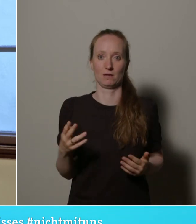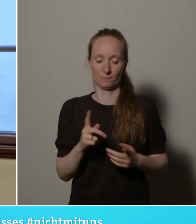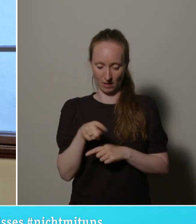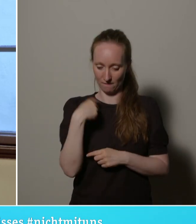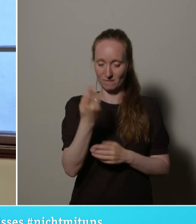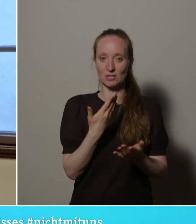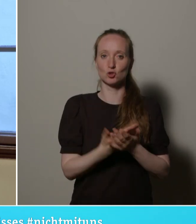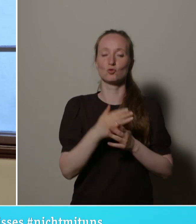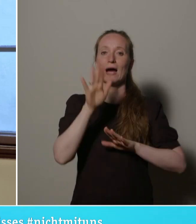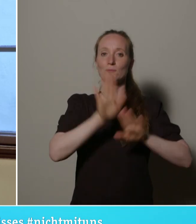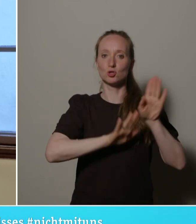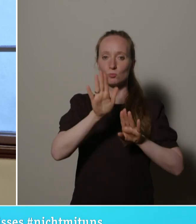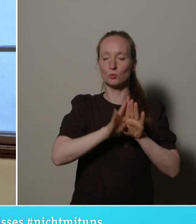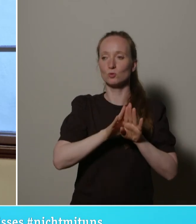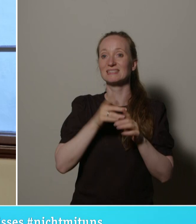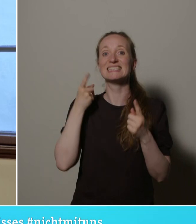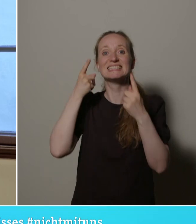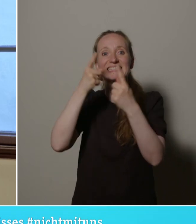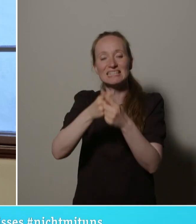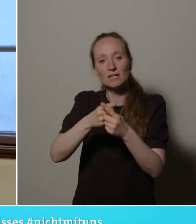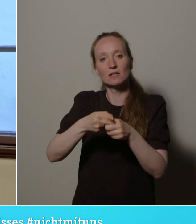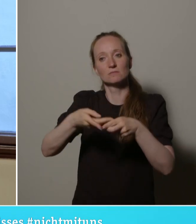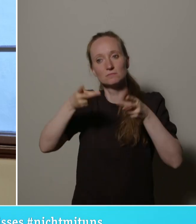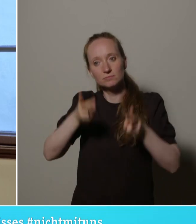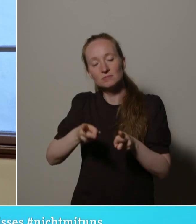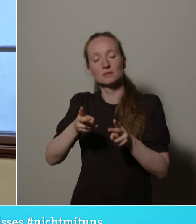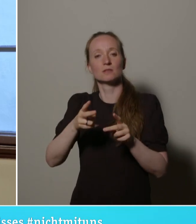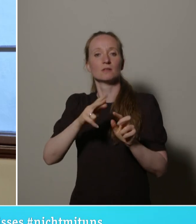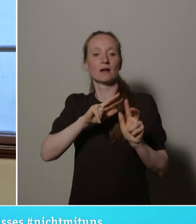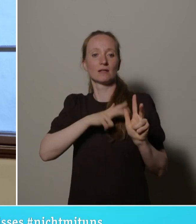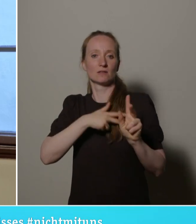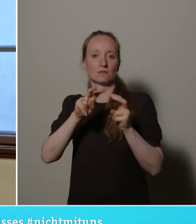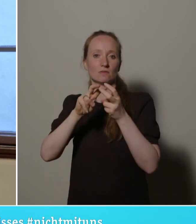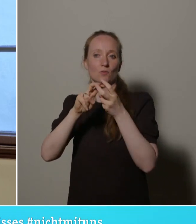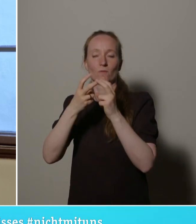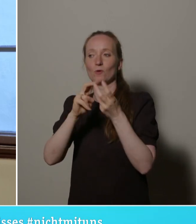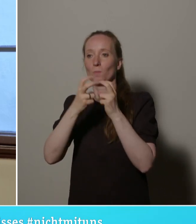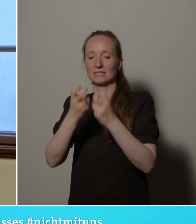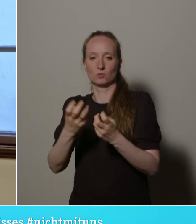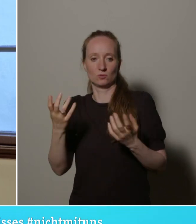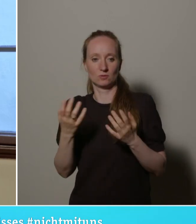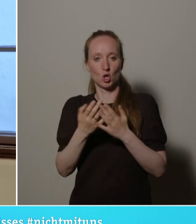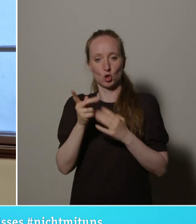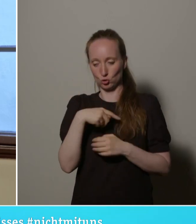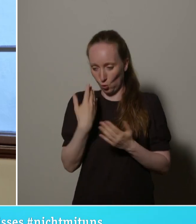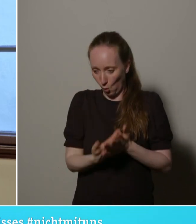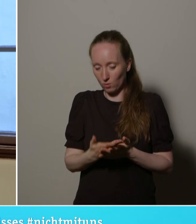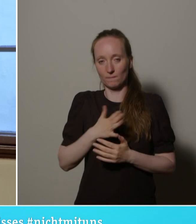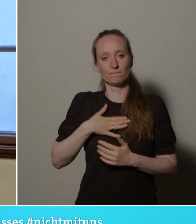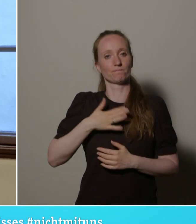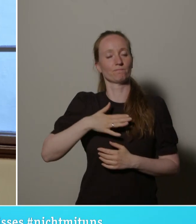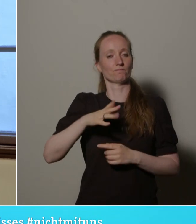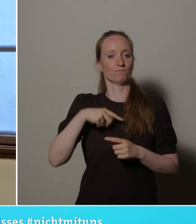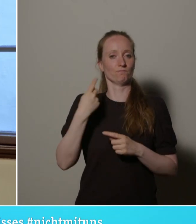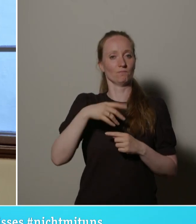was Realistisches rauskommt. Und das ist übrigens unsere politische Entscheidung. Das ist keine unpolitische Entscheidung, das